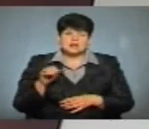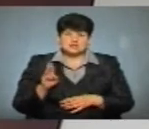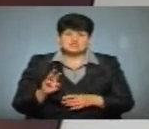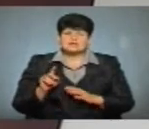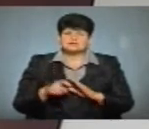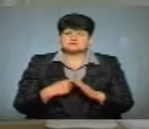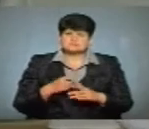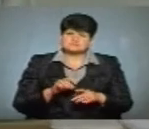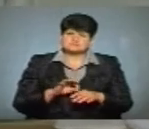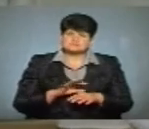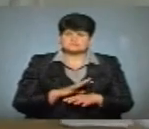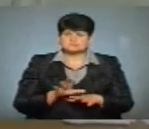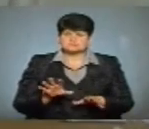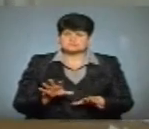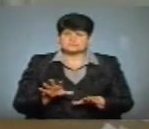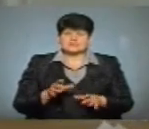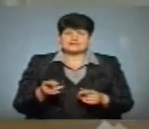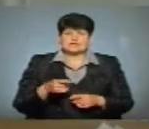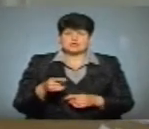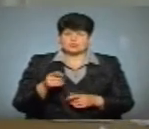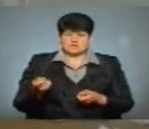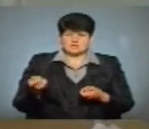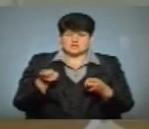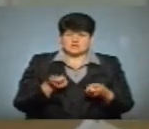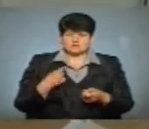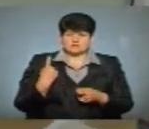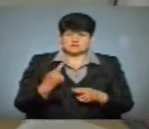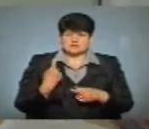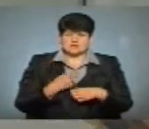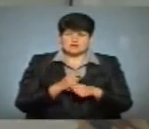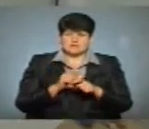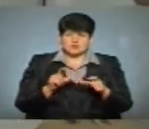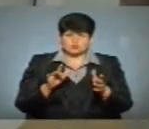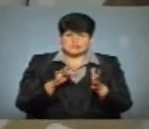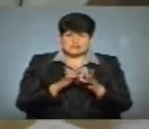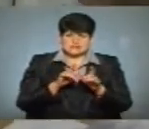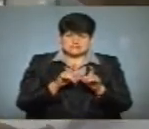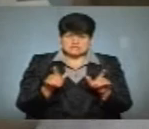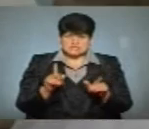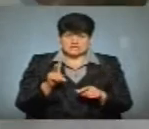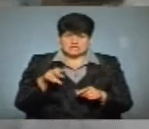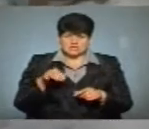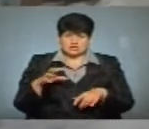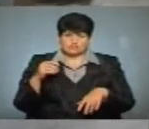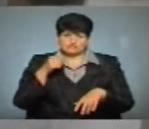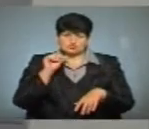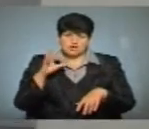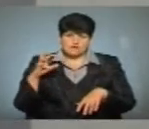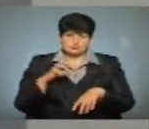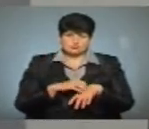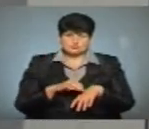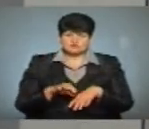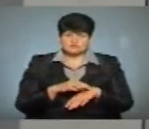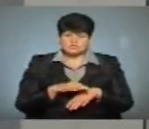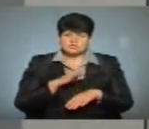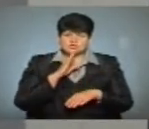Дивіться. Тернополянка Тетяна Нагуляк принесла до обласного лабораторного центру кліща, який вчора вкусив її чоловіка. Жінка